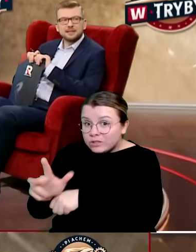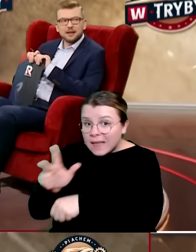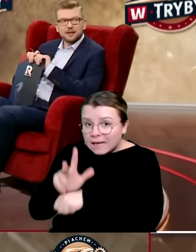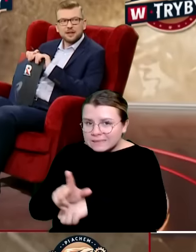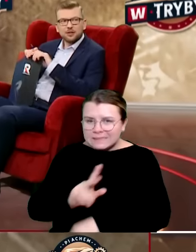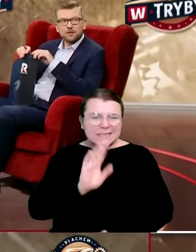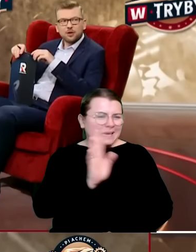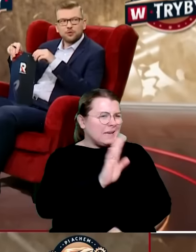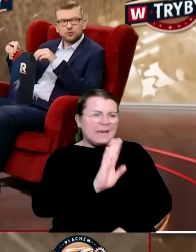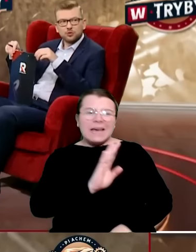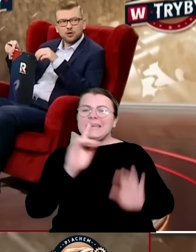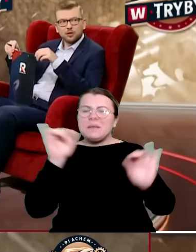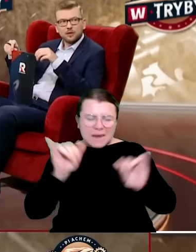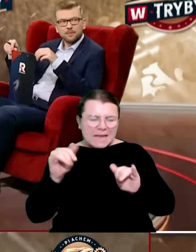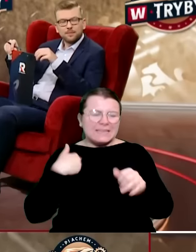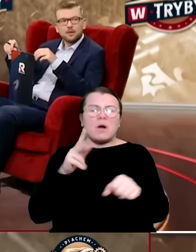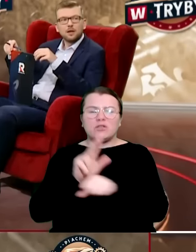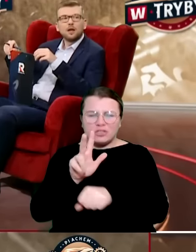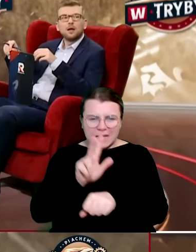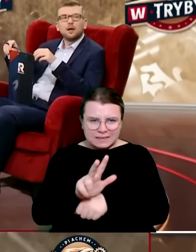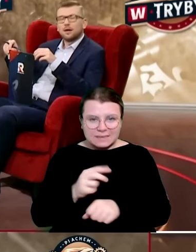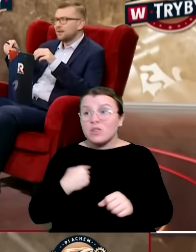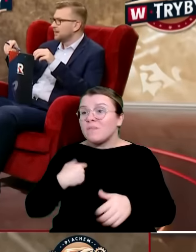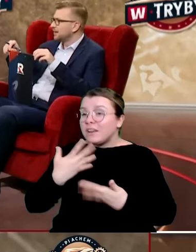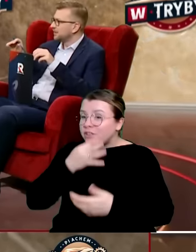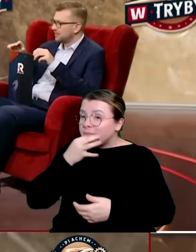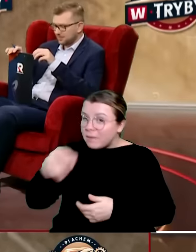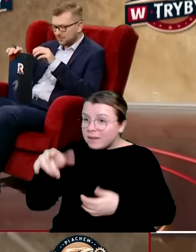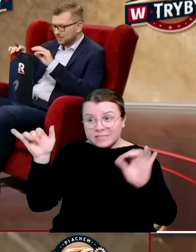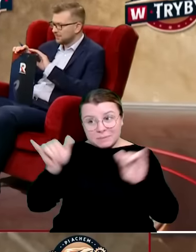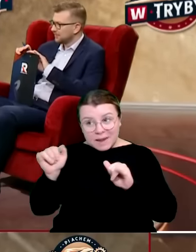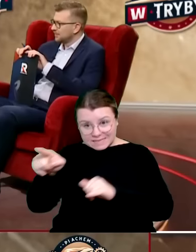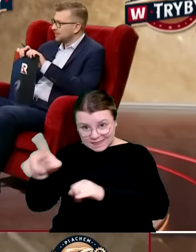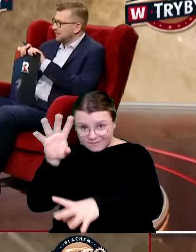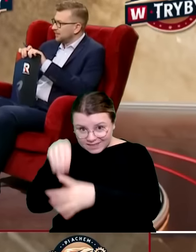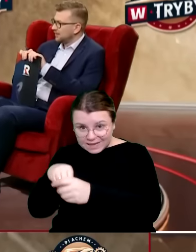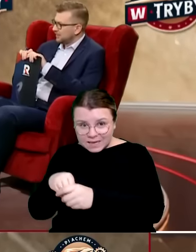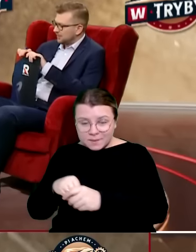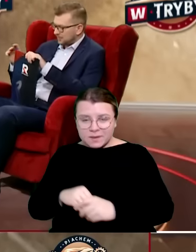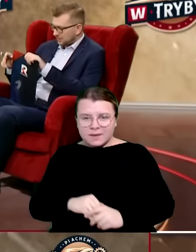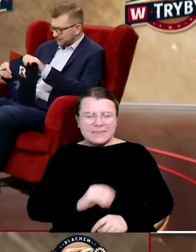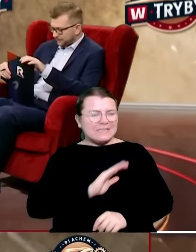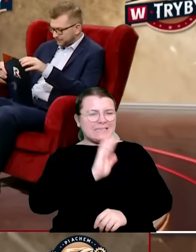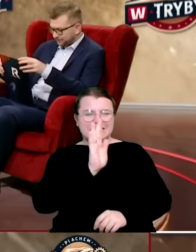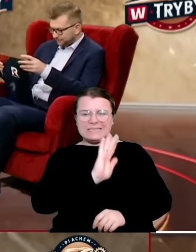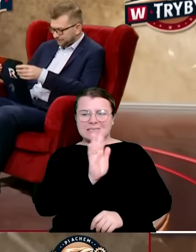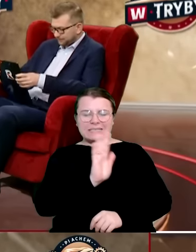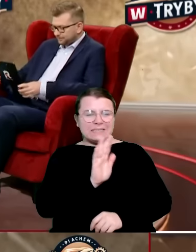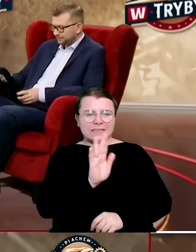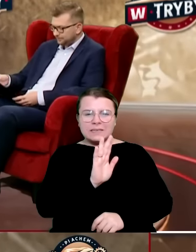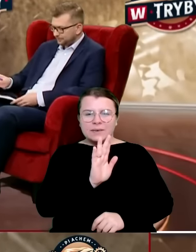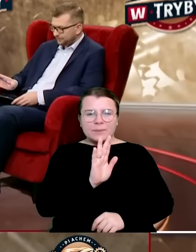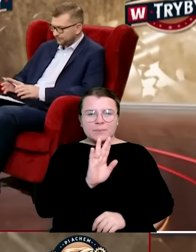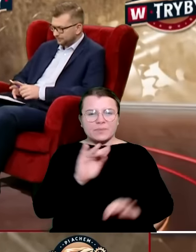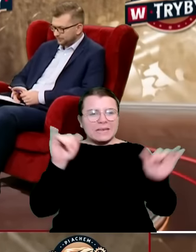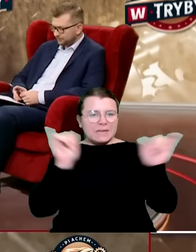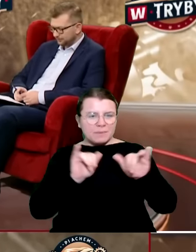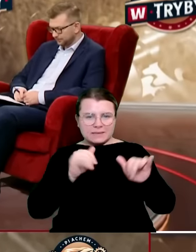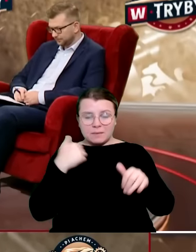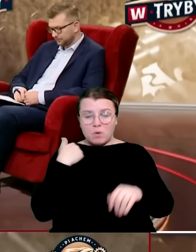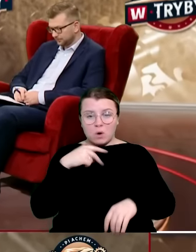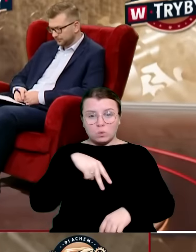ta impreza Narodowego Funduszu. Właśnie chciałem zapytać, czy na tej imprezie byłeś? Nie, ale to impreza była nie w Lądku, nie w Stroniu, ale